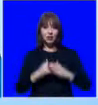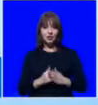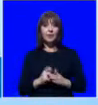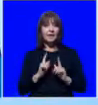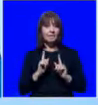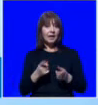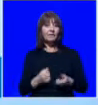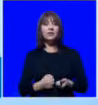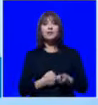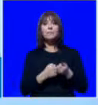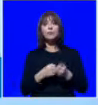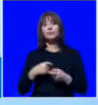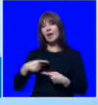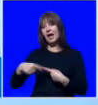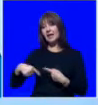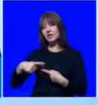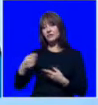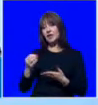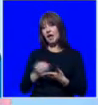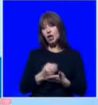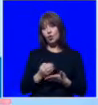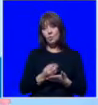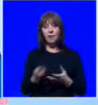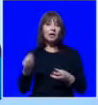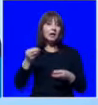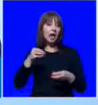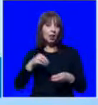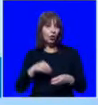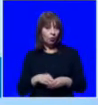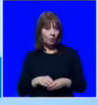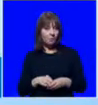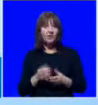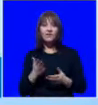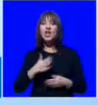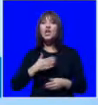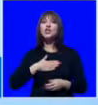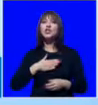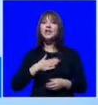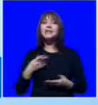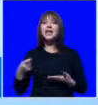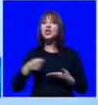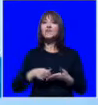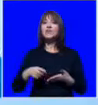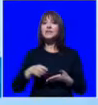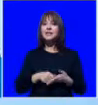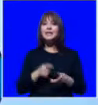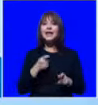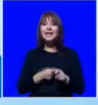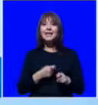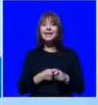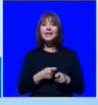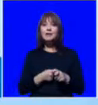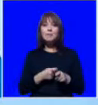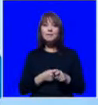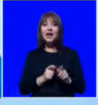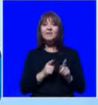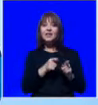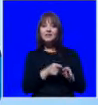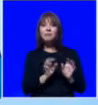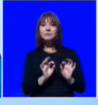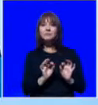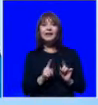да подпомагат развитието на икономиката и да допълват частните инвестиции и да бъдат правени там, където не може да се